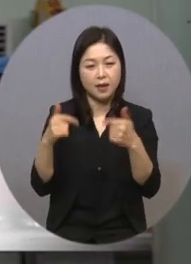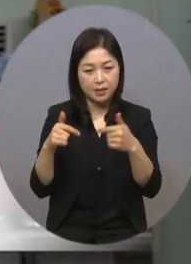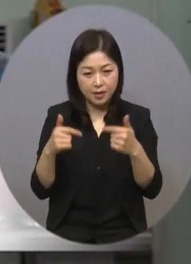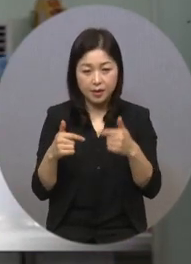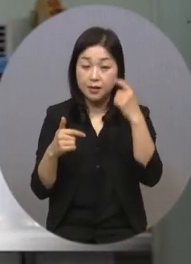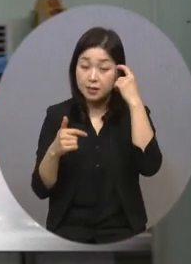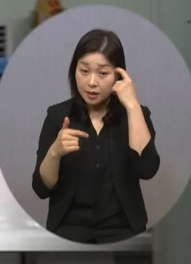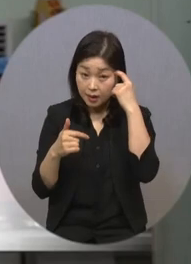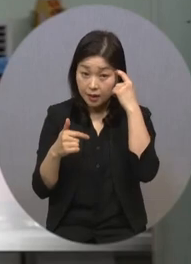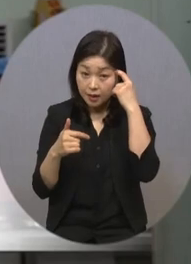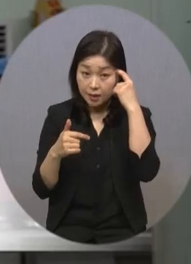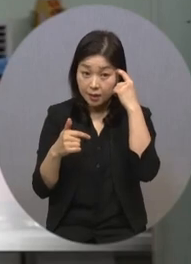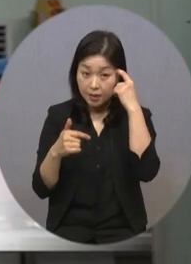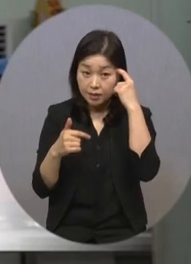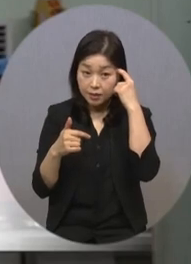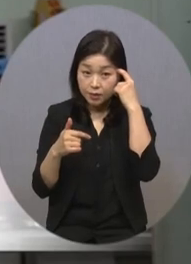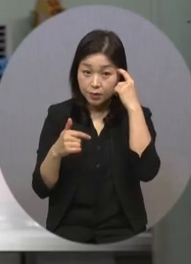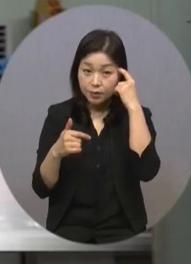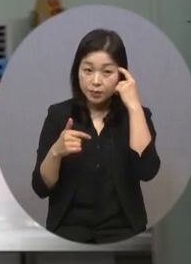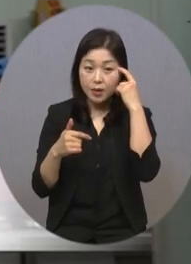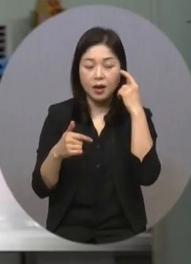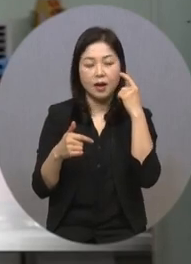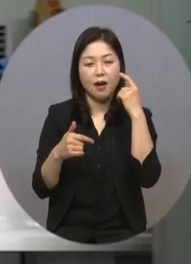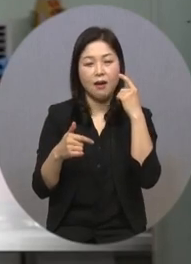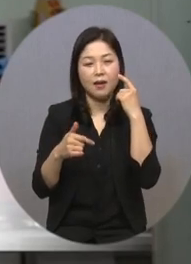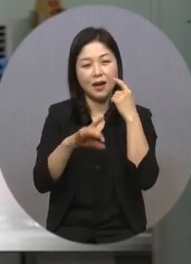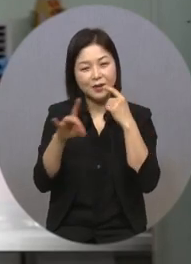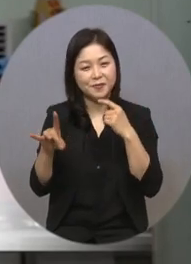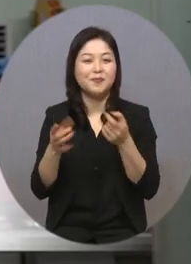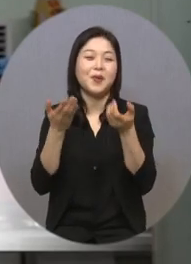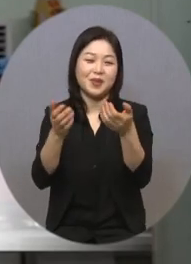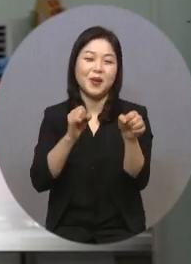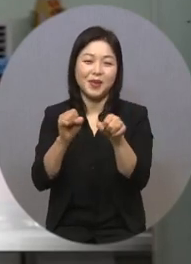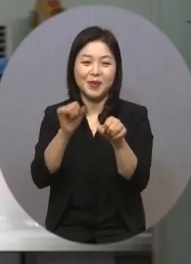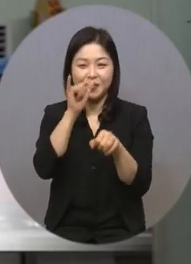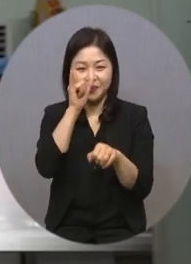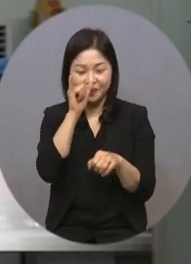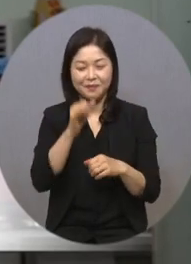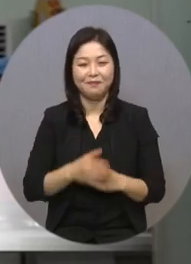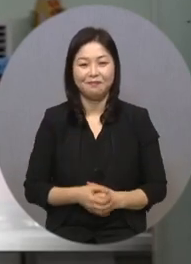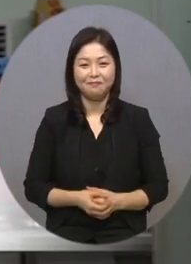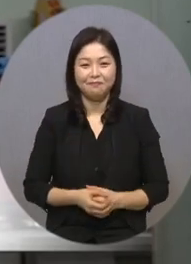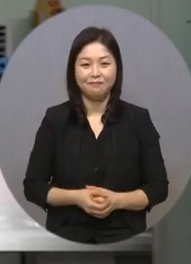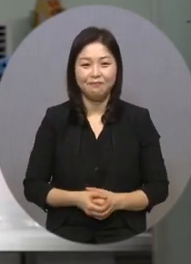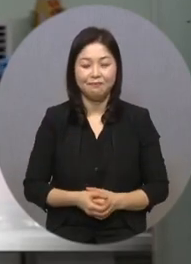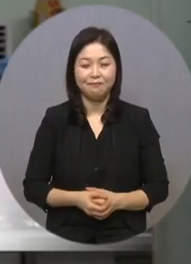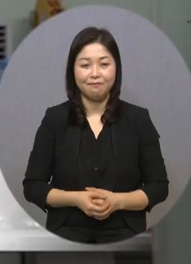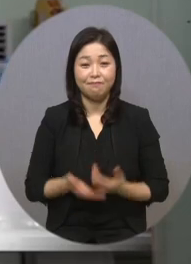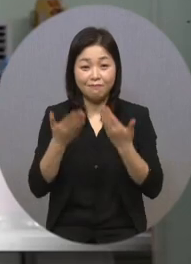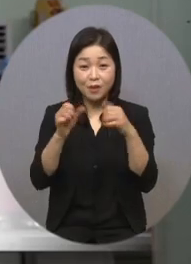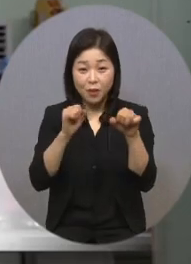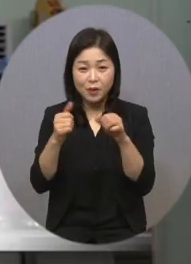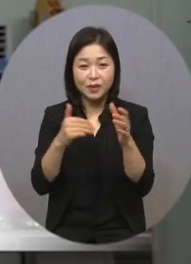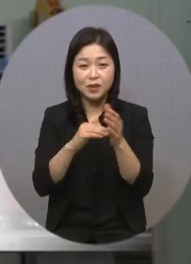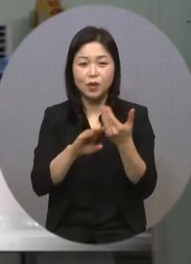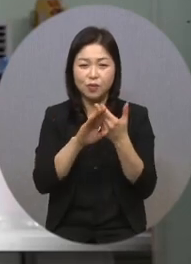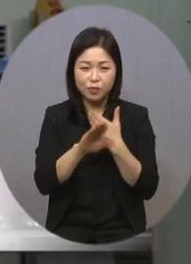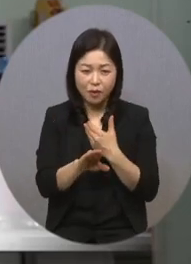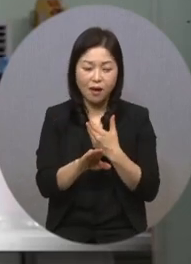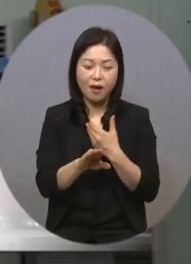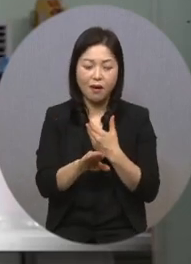함께하는 생각으로 저희들이 이따금씩 이렇게 봉사활동을 하게 합니다. 근데 저희들이 이걸 하고